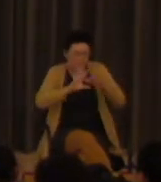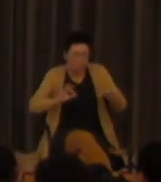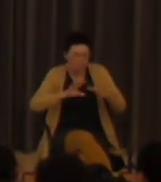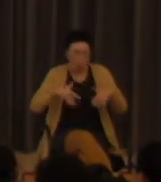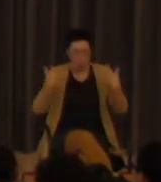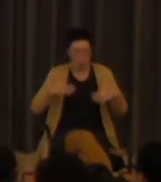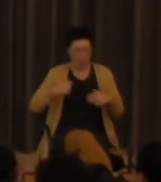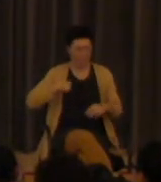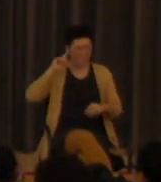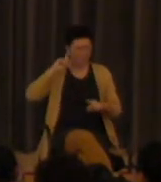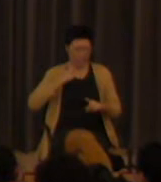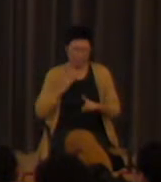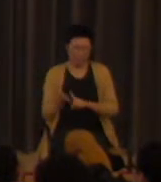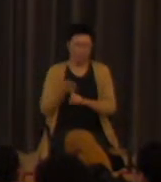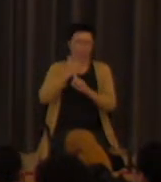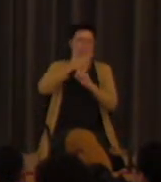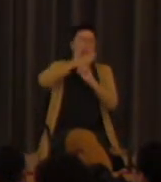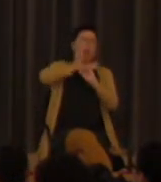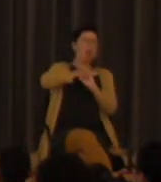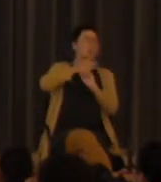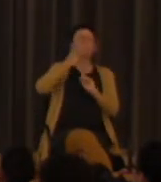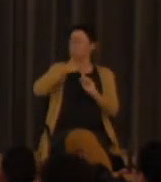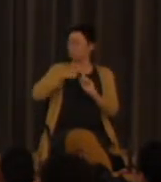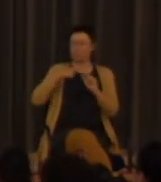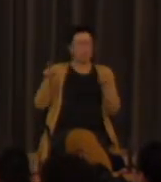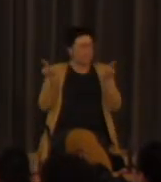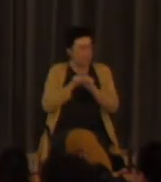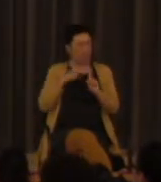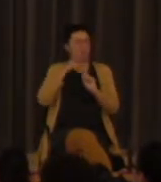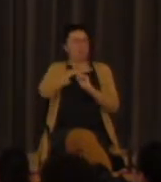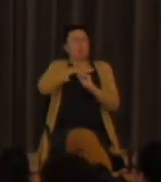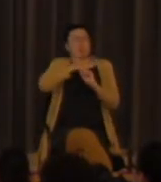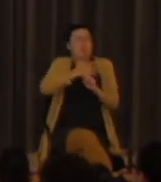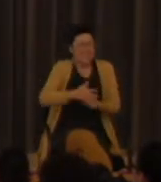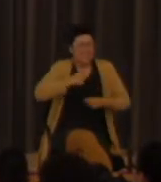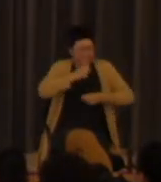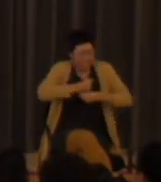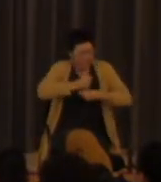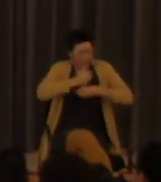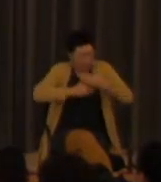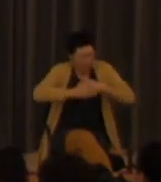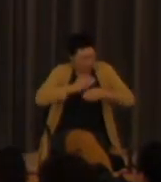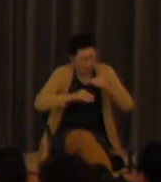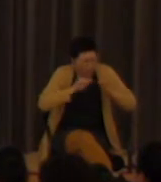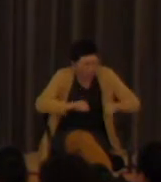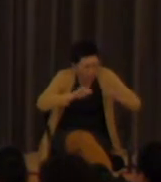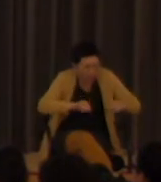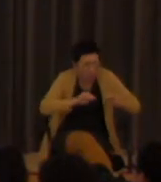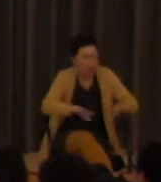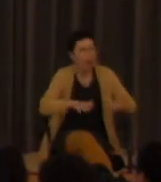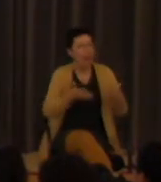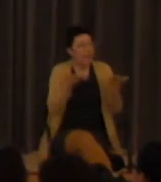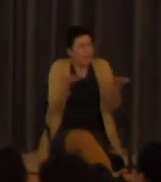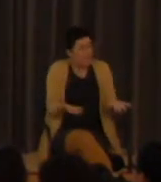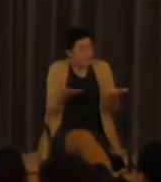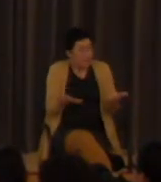que hem tingut vers a la llengua. Nosaltres hem continuat treballant i fent i transmetent la llengua i hem salvat la llengua de signes